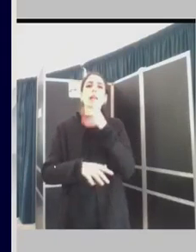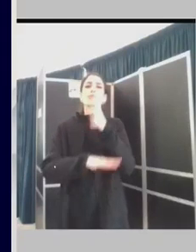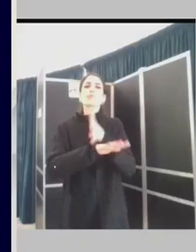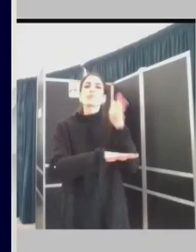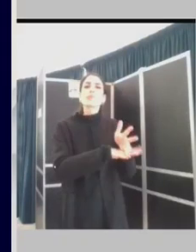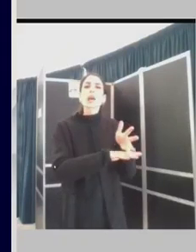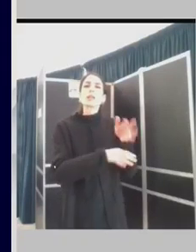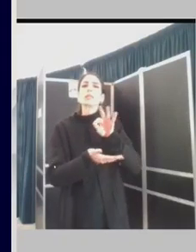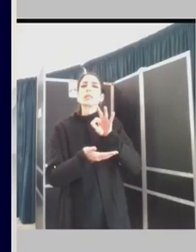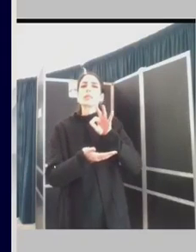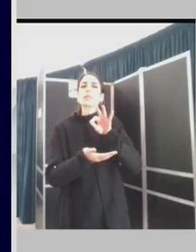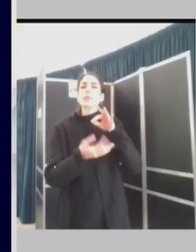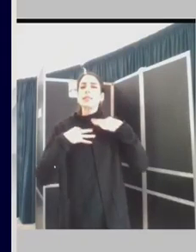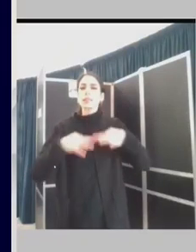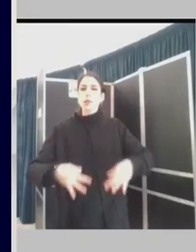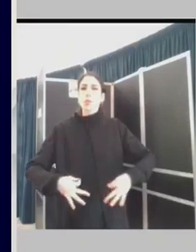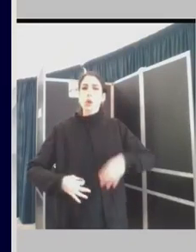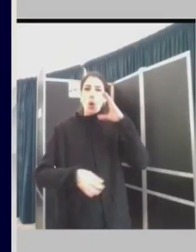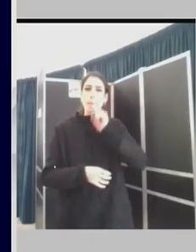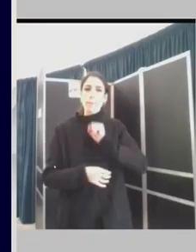progetti ovviamente